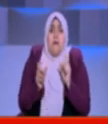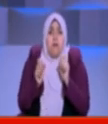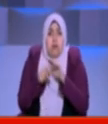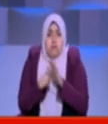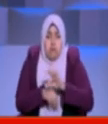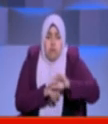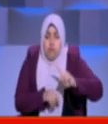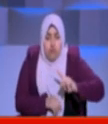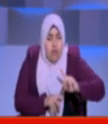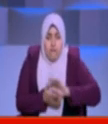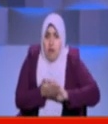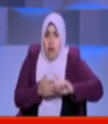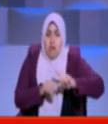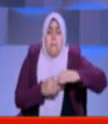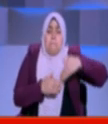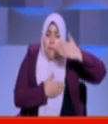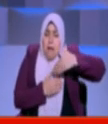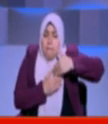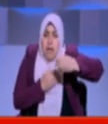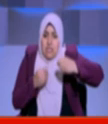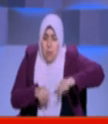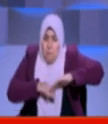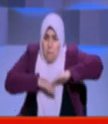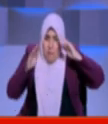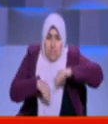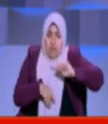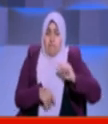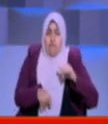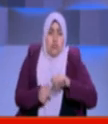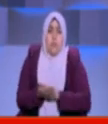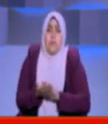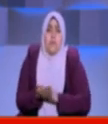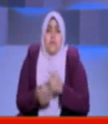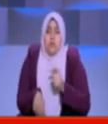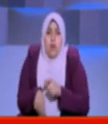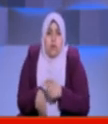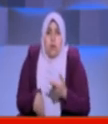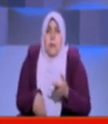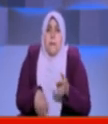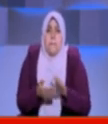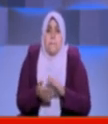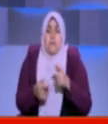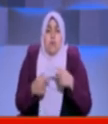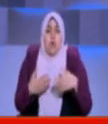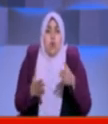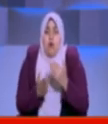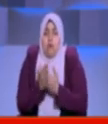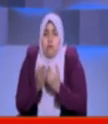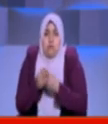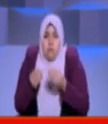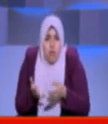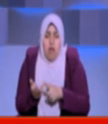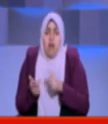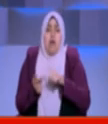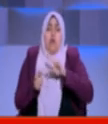والأجواء مهيئة بإجراء انتخابات مبكرة، الآن لا يوجد هنالك أي جانب من الجوانب هو مهيئ بإجراء